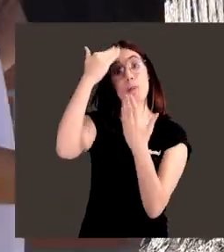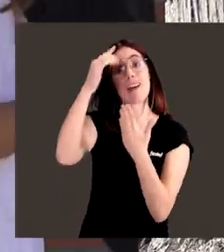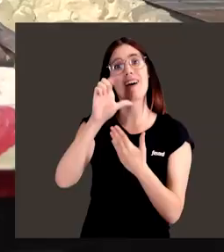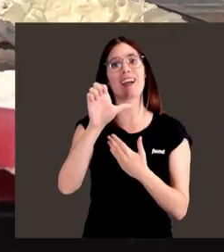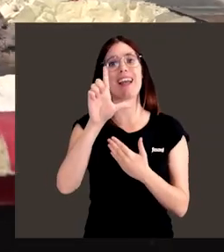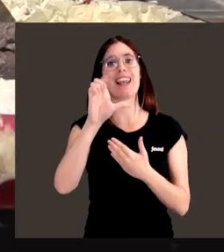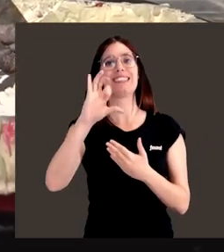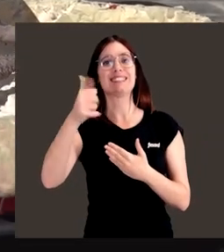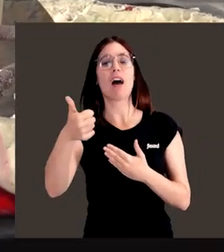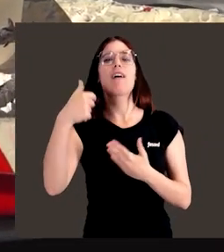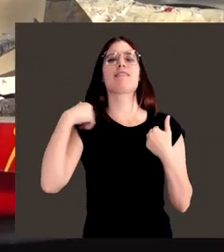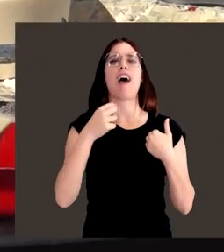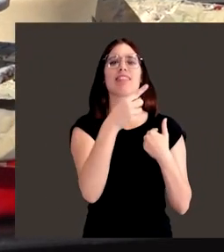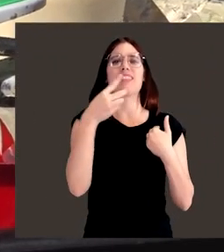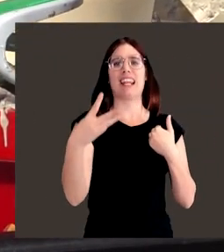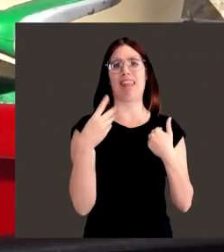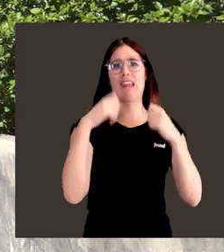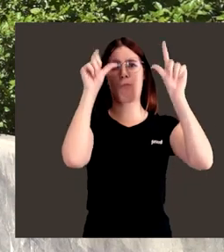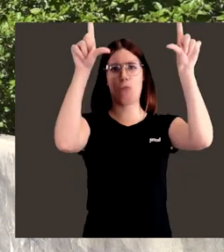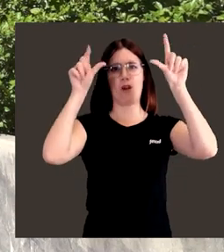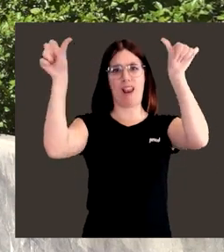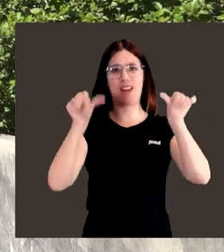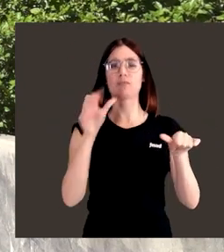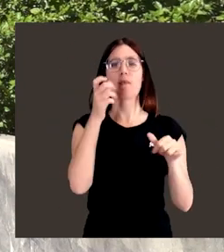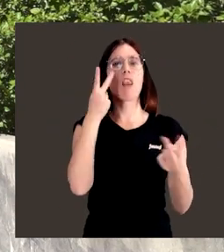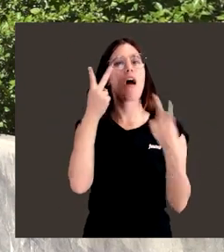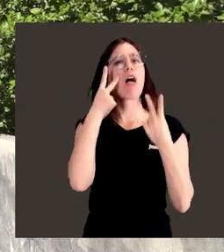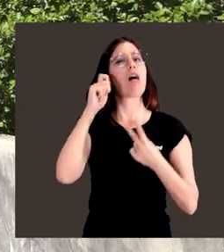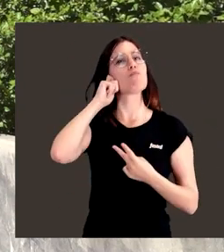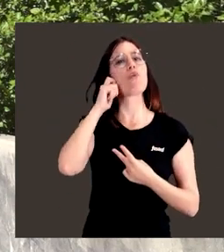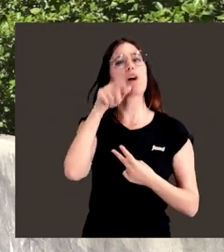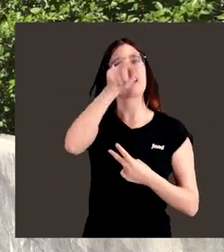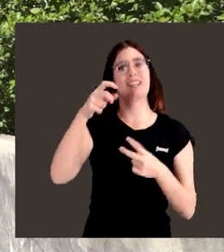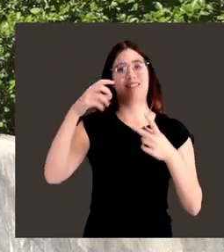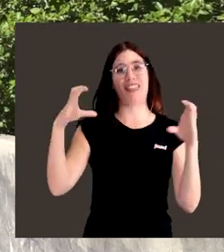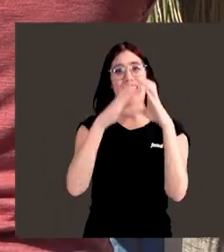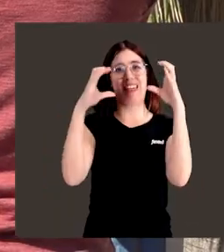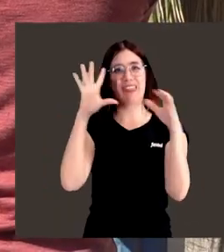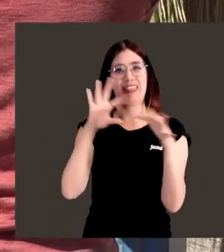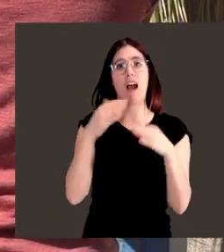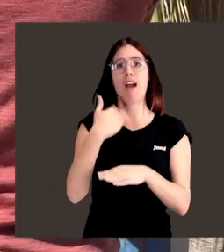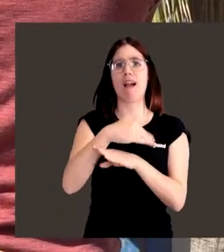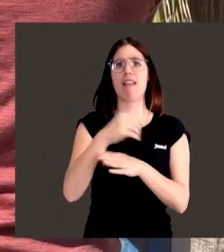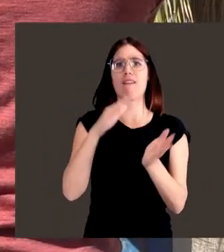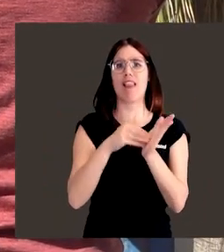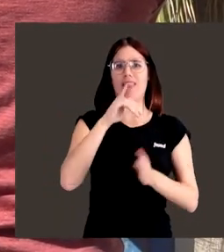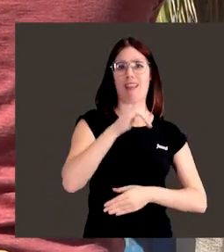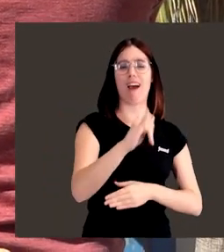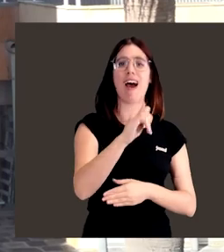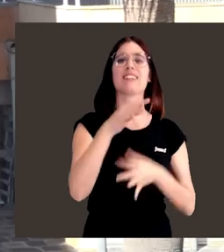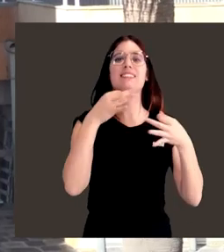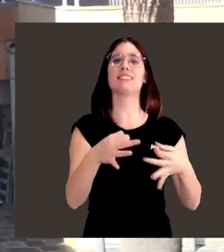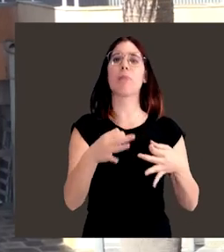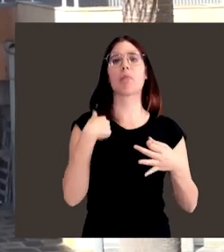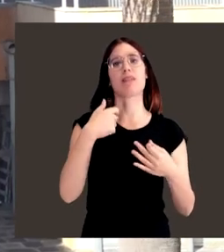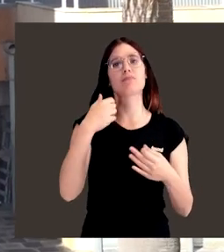homenatge de l'Issacap de Vila a l'Ovelace, són ja tretxes murals que visibilitzen a científiques de referència internacional als nostres carrers, sempre